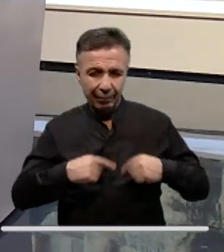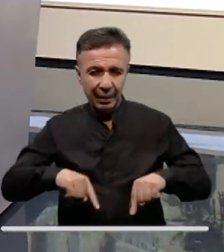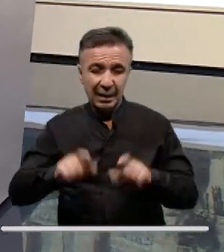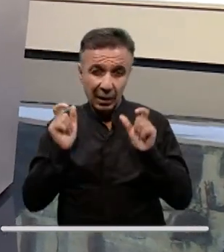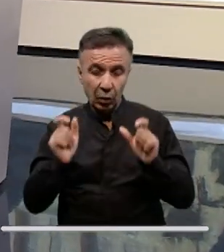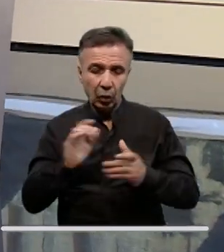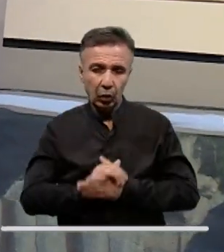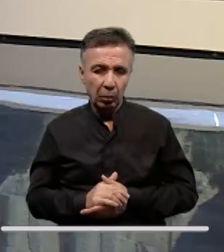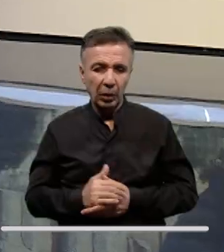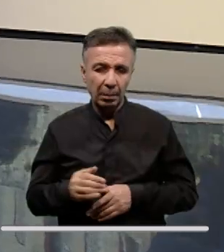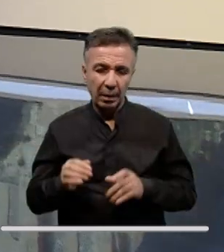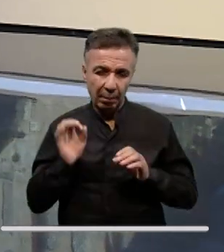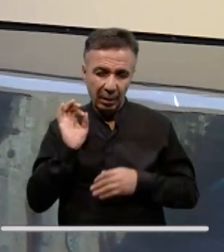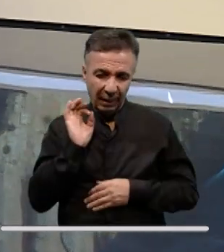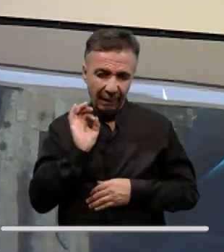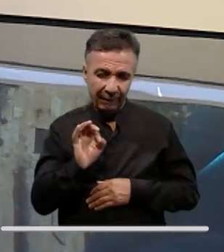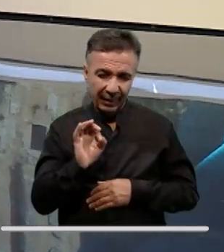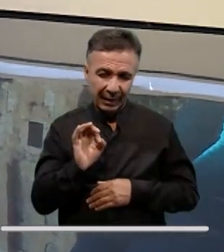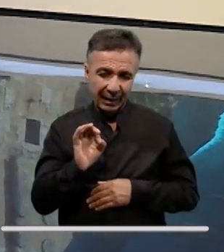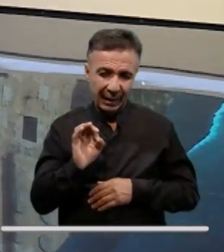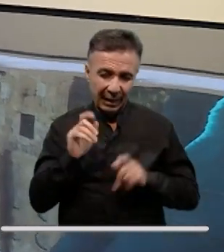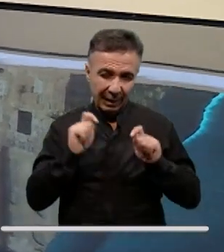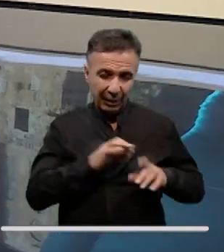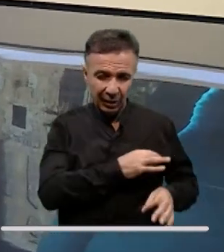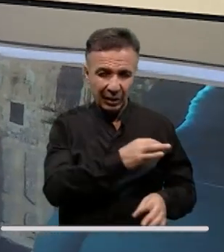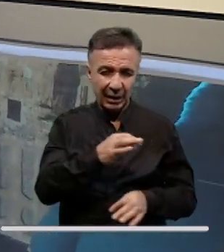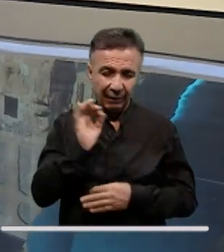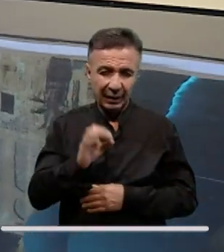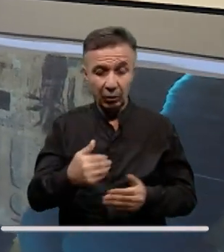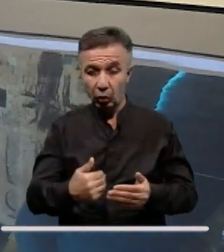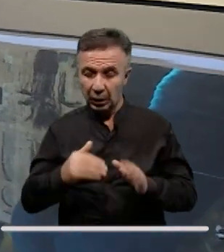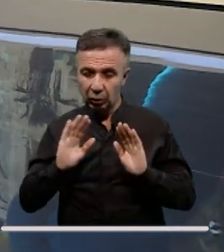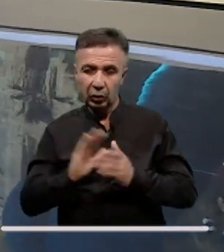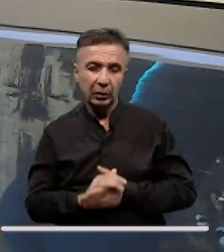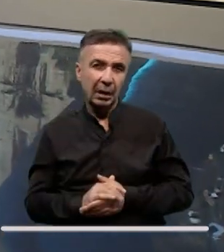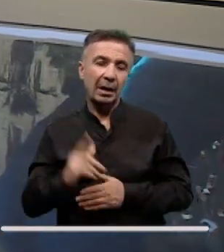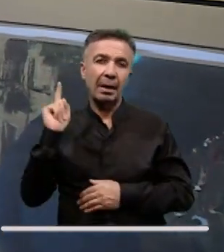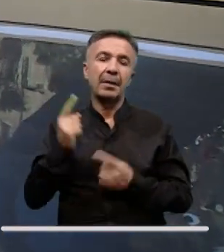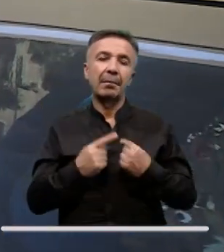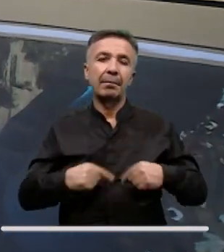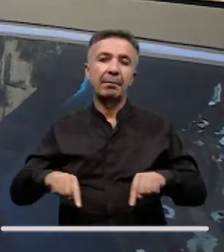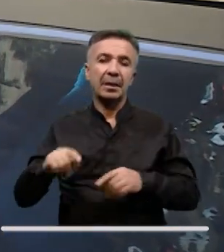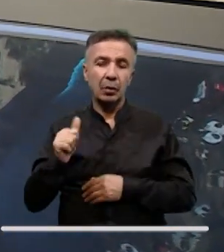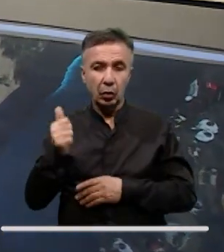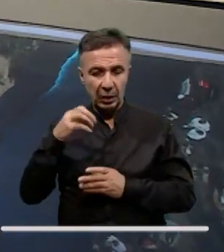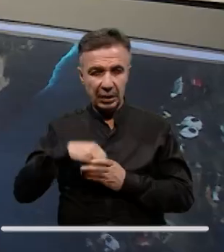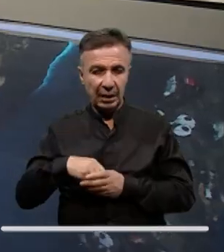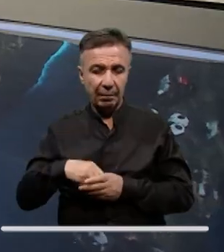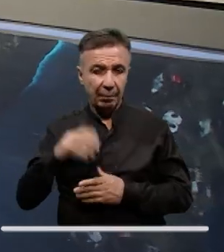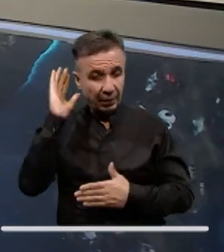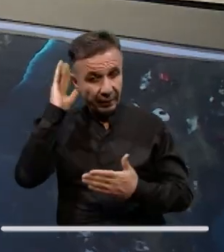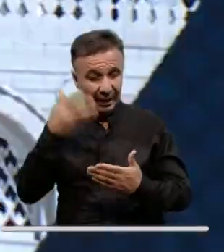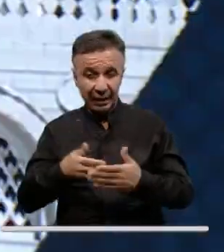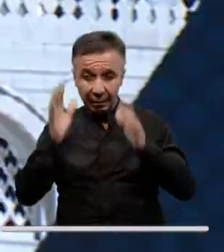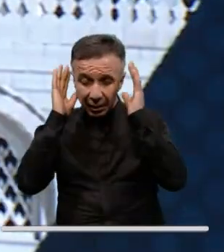tür fitnecilerin fitnesinden de muhafaza buyursun Rabbim bize Eee günde beş vakit namazımız